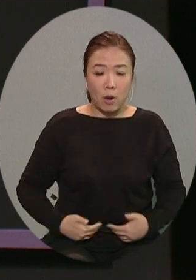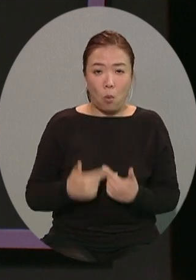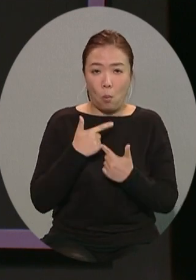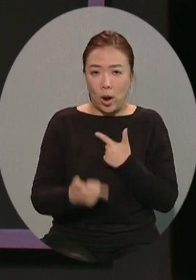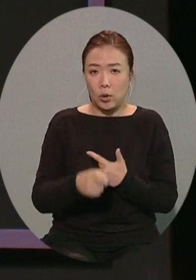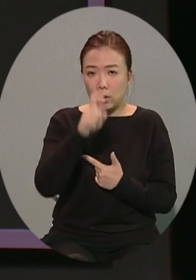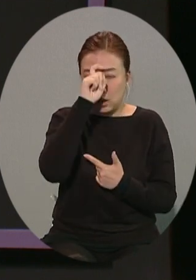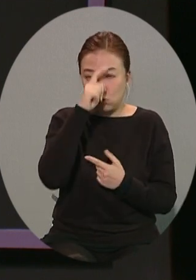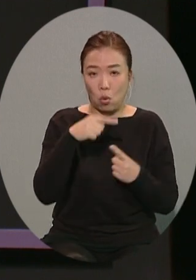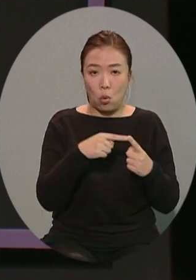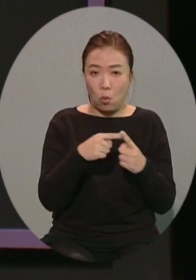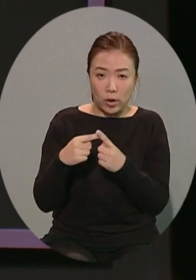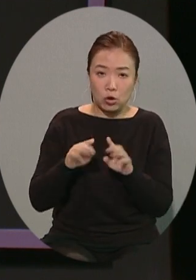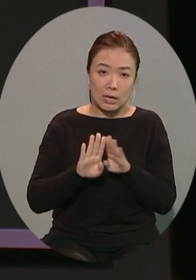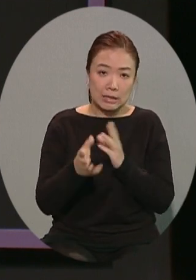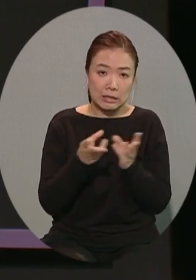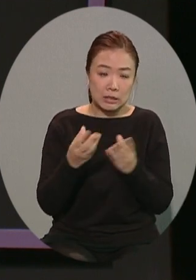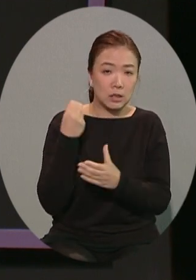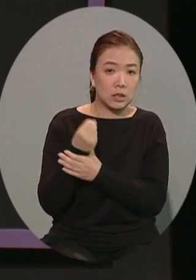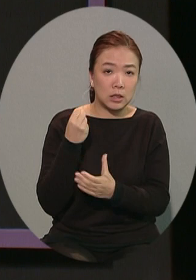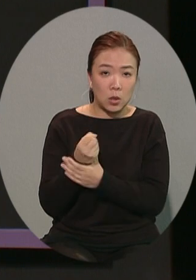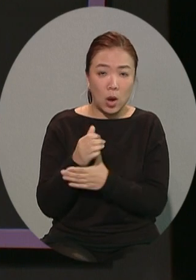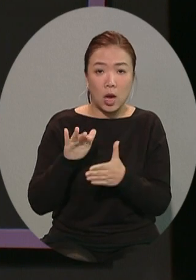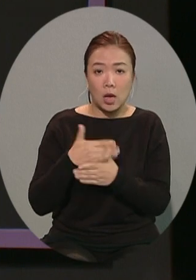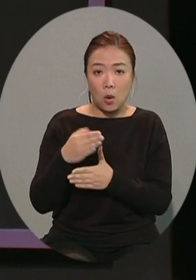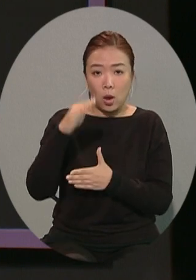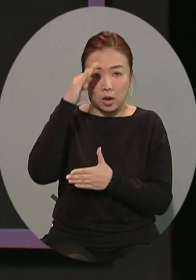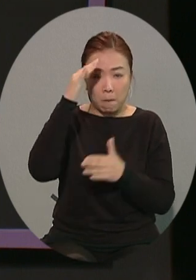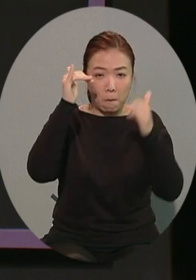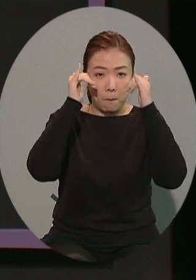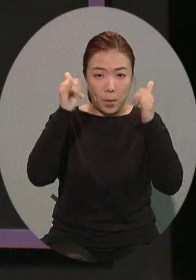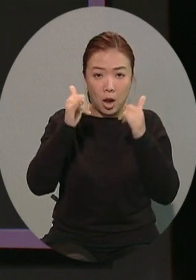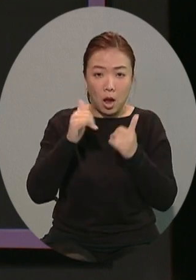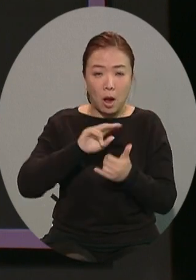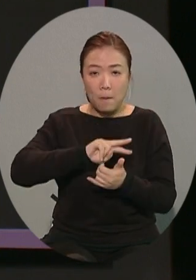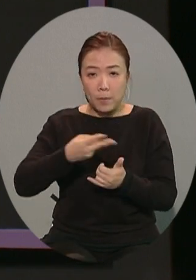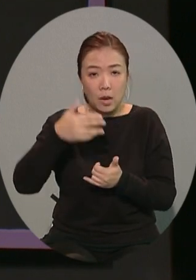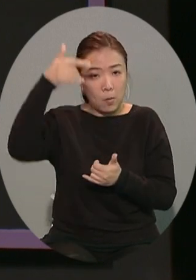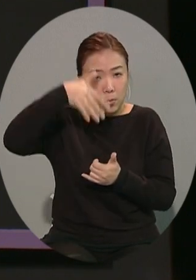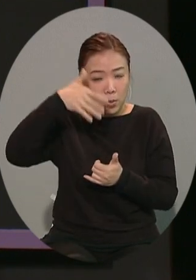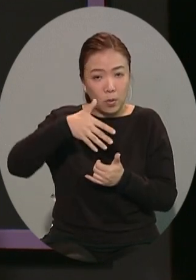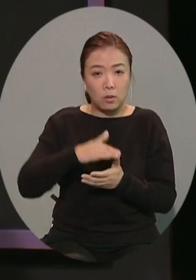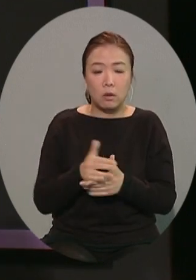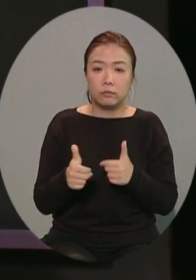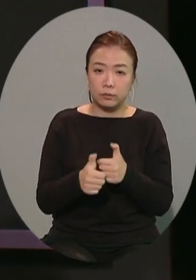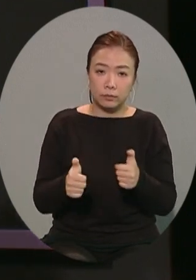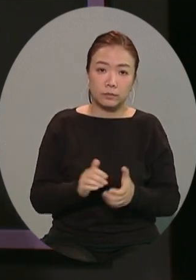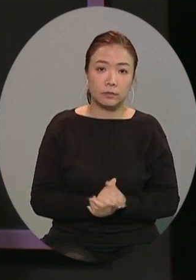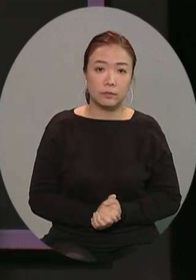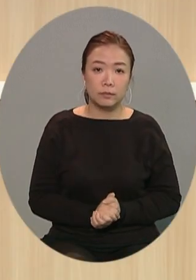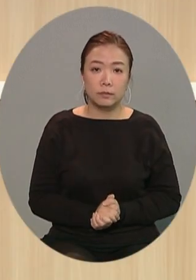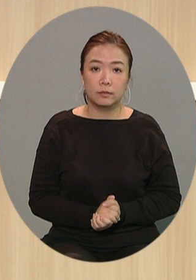得居民、前线的示威者因为警报而导致的血腥场面。多谢。